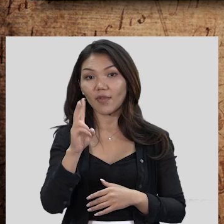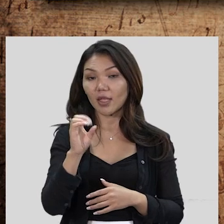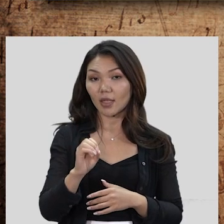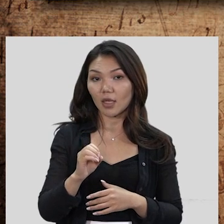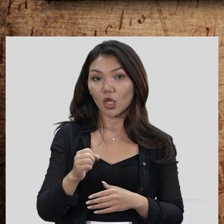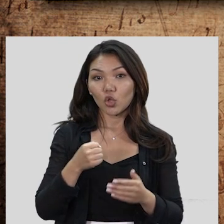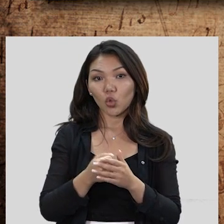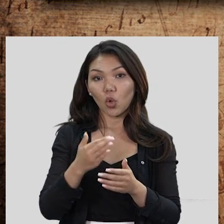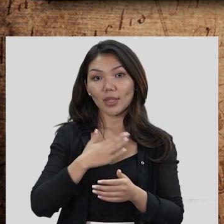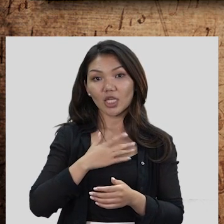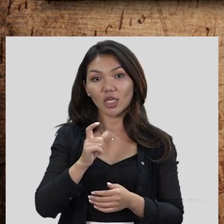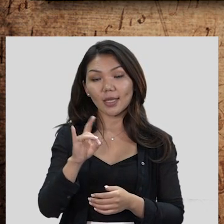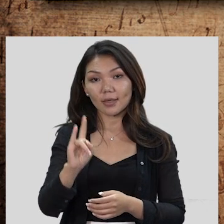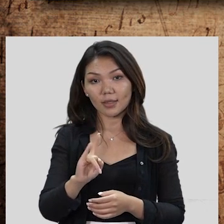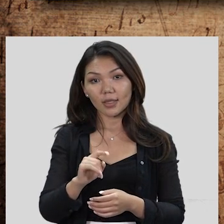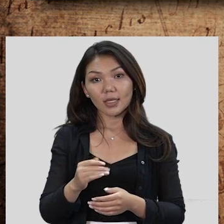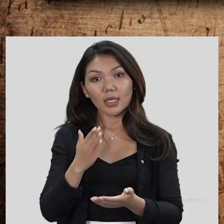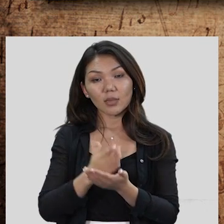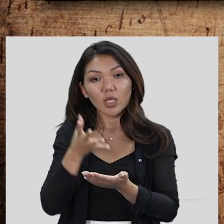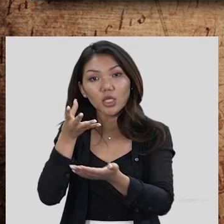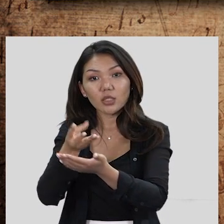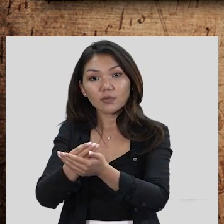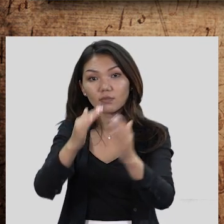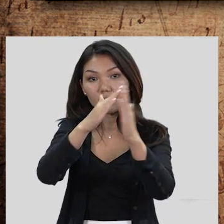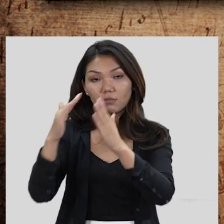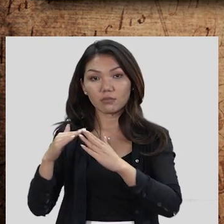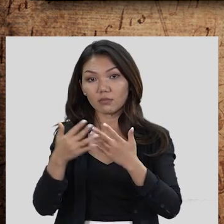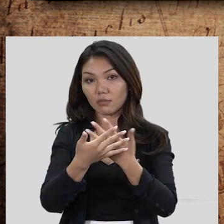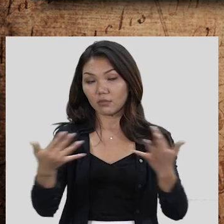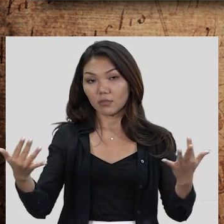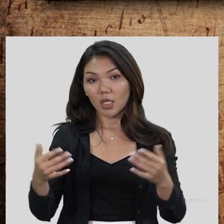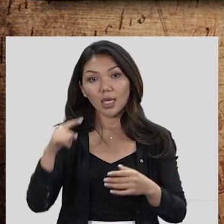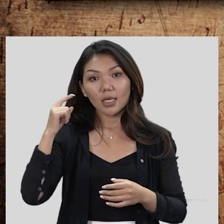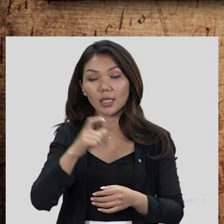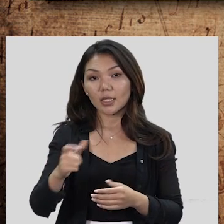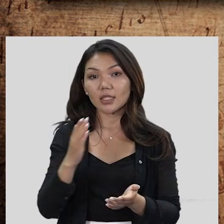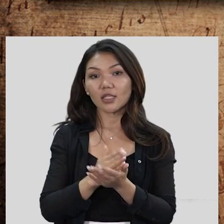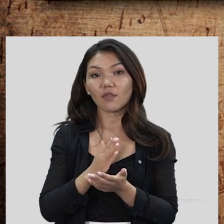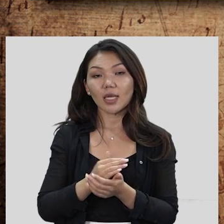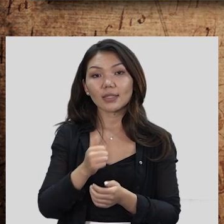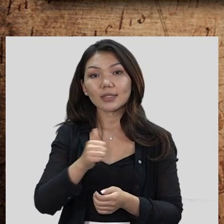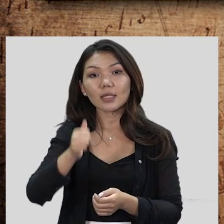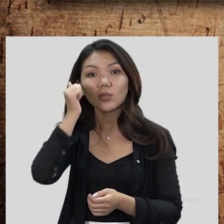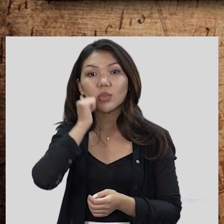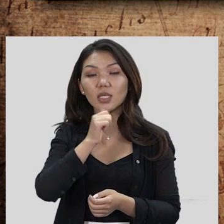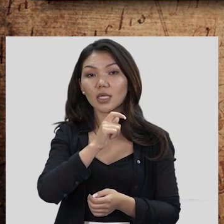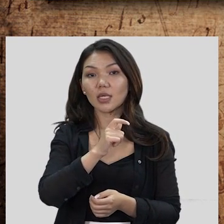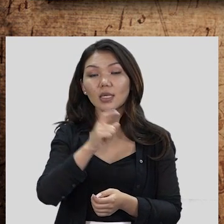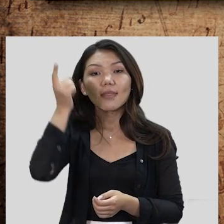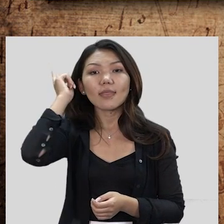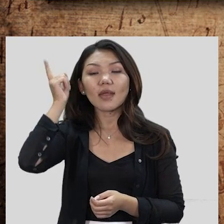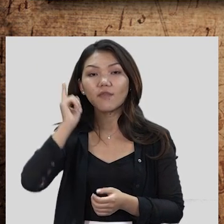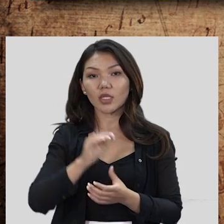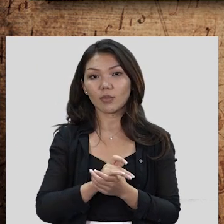в это время собственные владения таким образом карт виза являются самым древний всех современных народов происходящими от